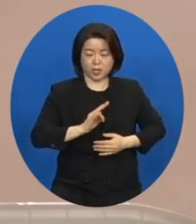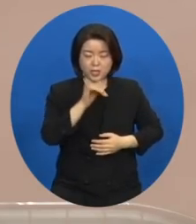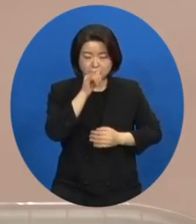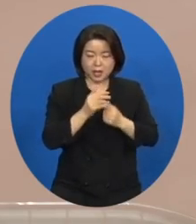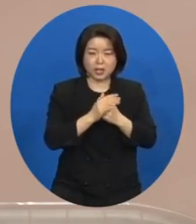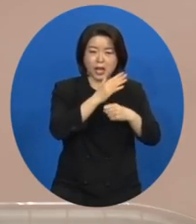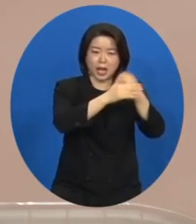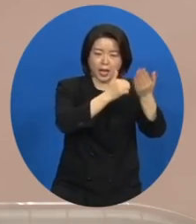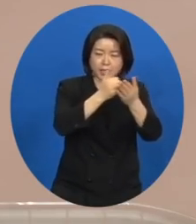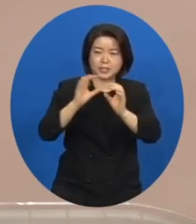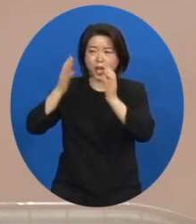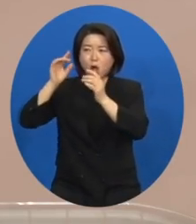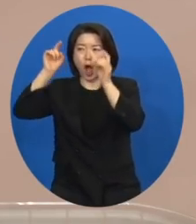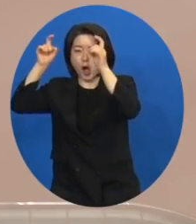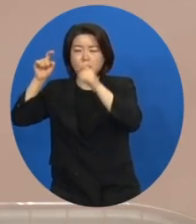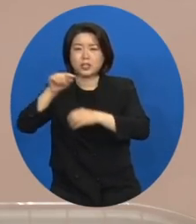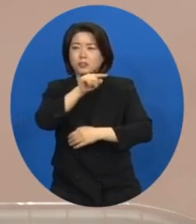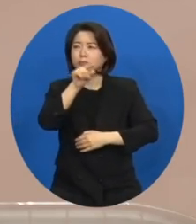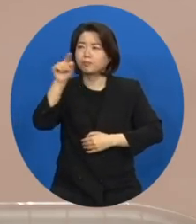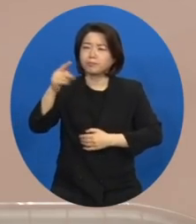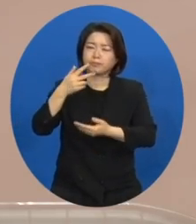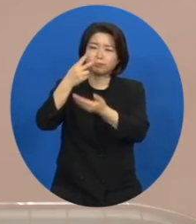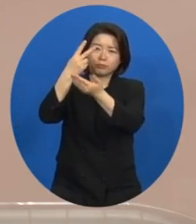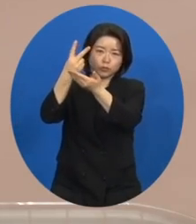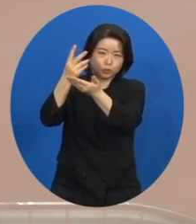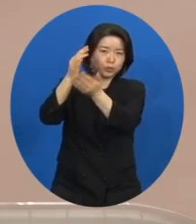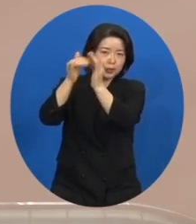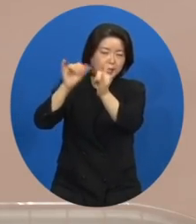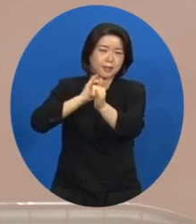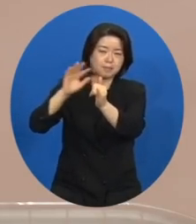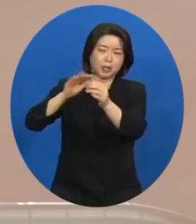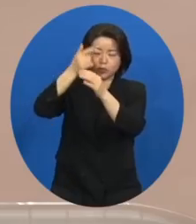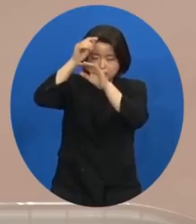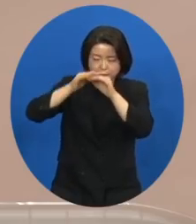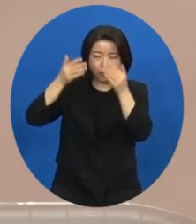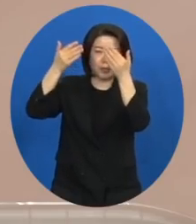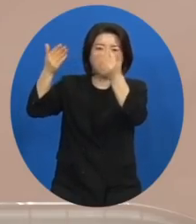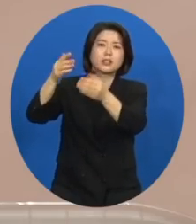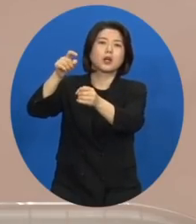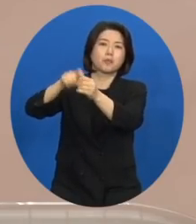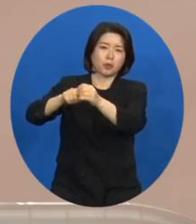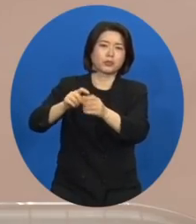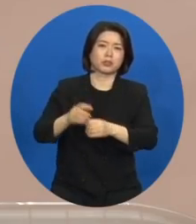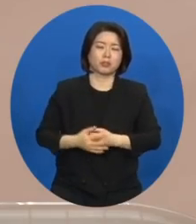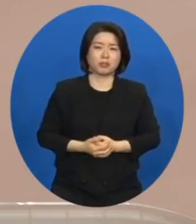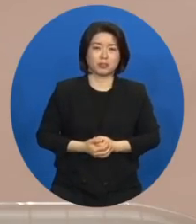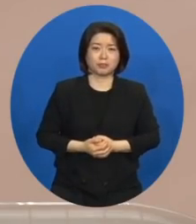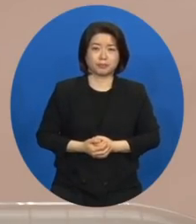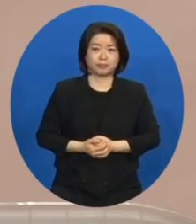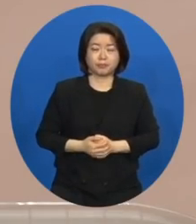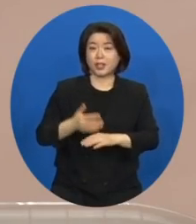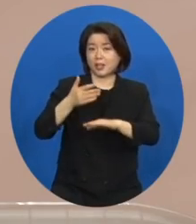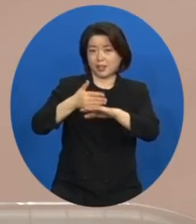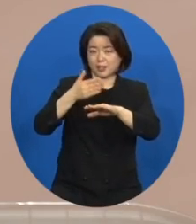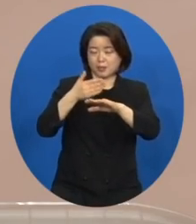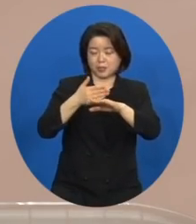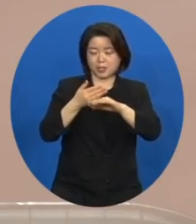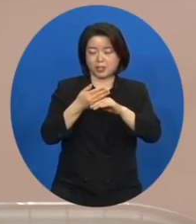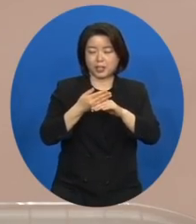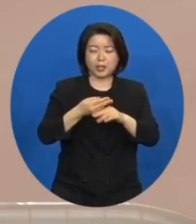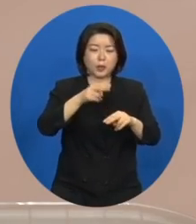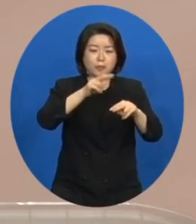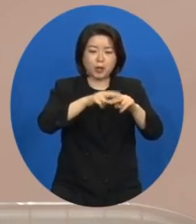유일한 우리의 경배의 대상 이라는 거잖아요 감사하게도 이 우물가에 서 여인은 주님을 알아 봅니다